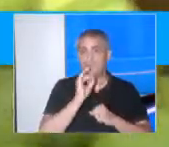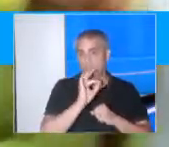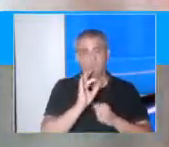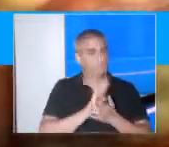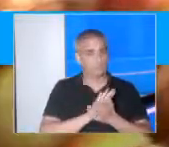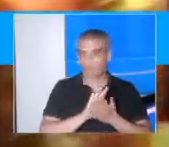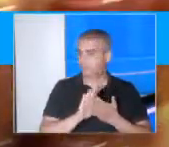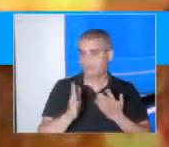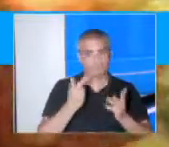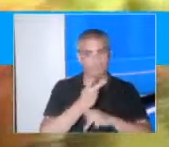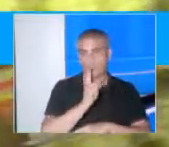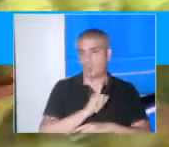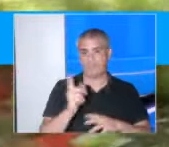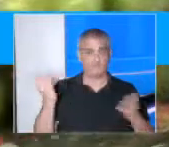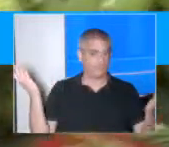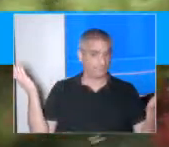פשוט לא יעבור.